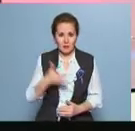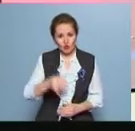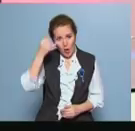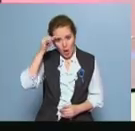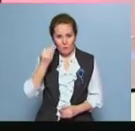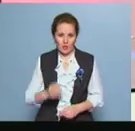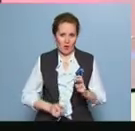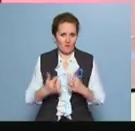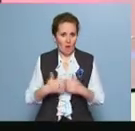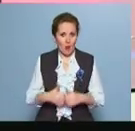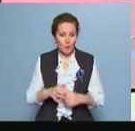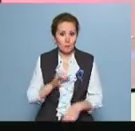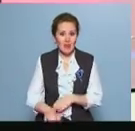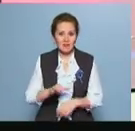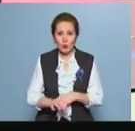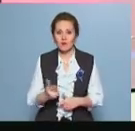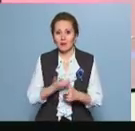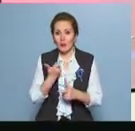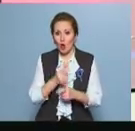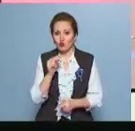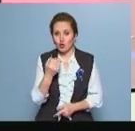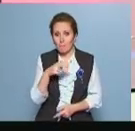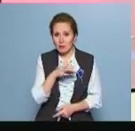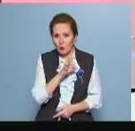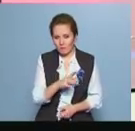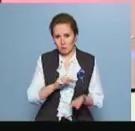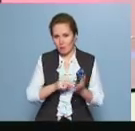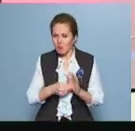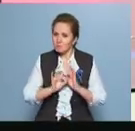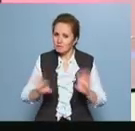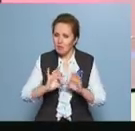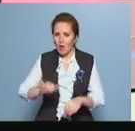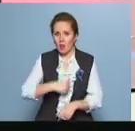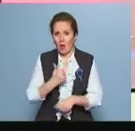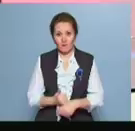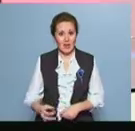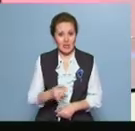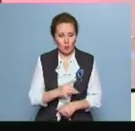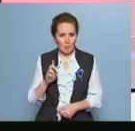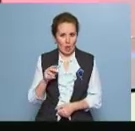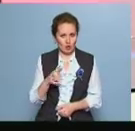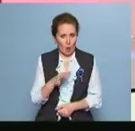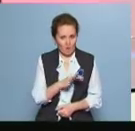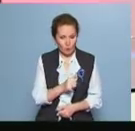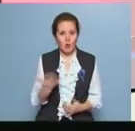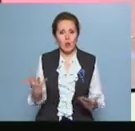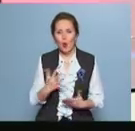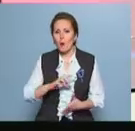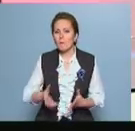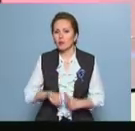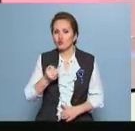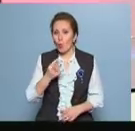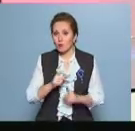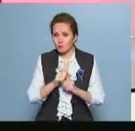производству чипсов. О своих планах жители района рассказали Александру Бричалову. Какую поддержку гарантировал глава республики в ответ, знает